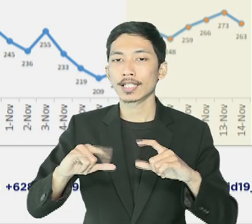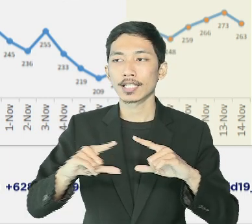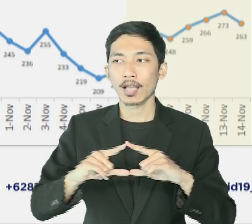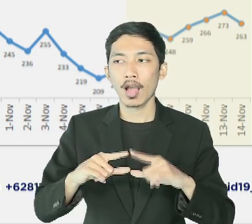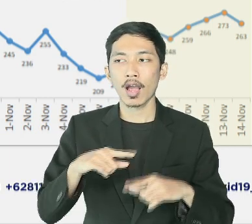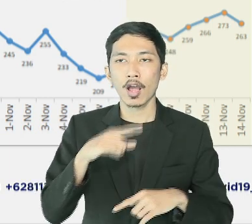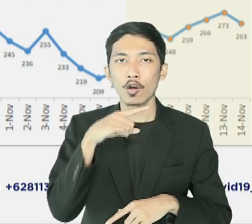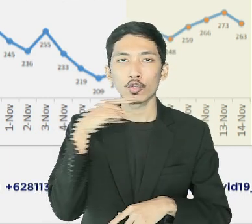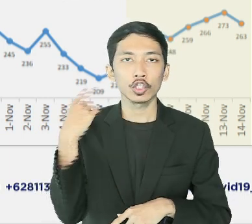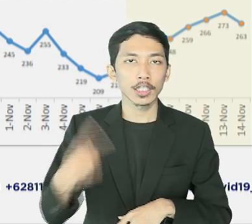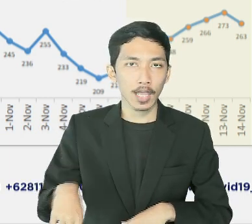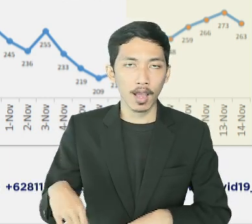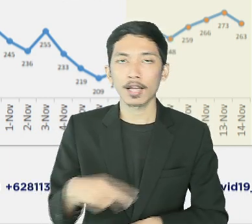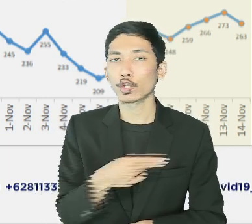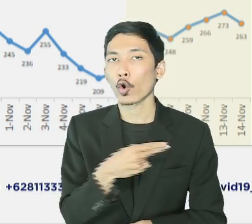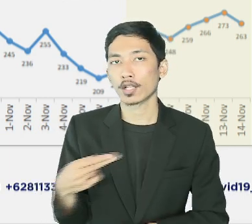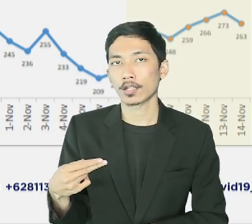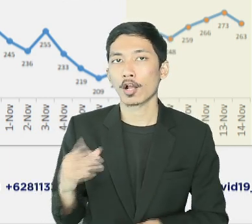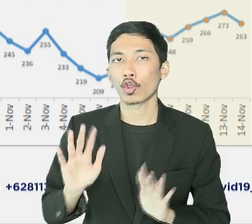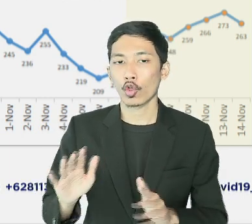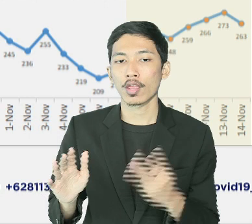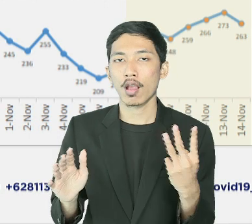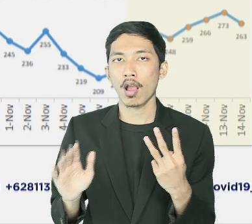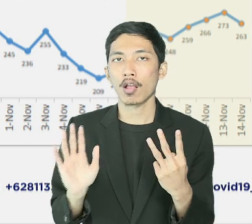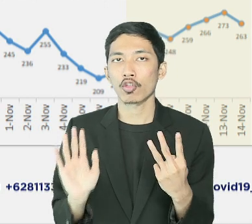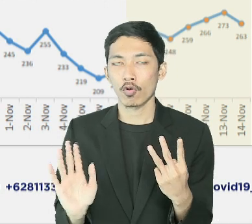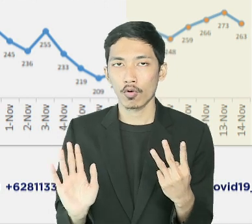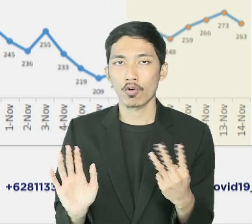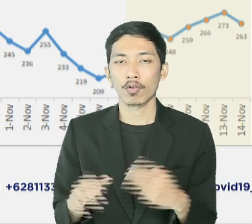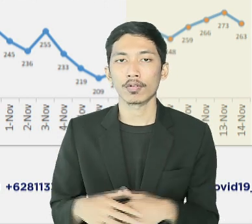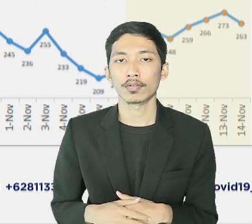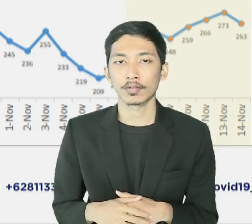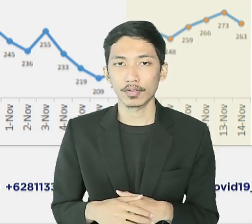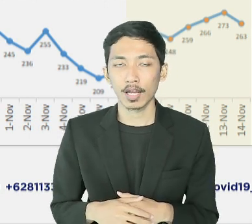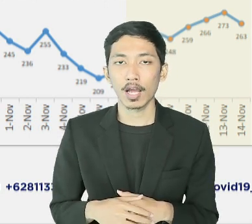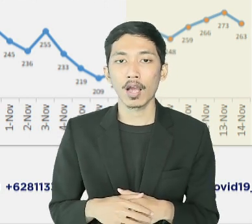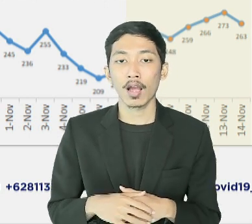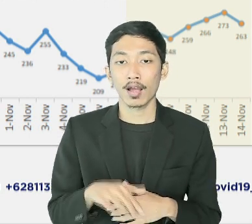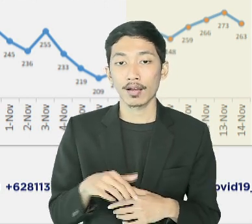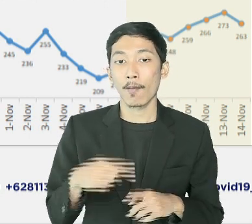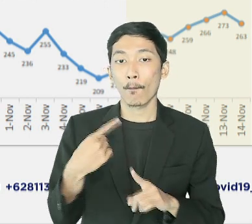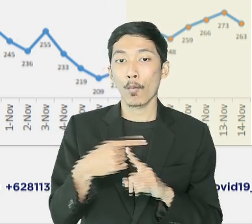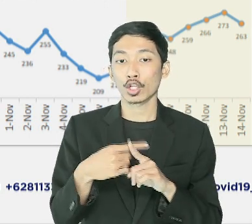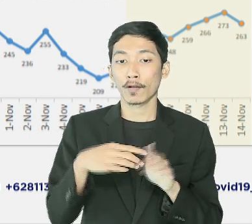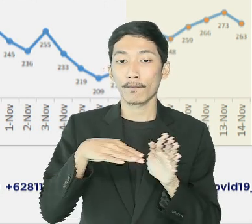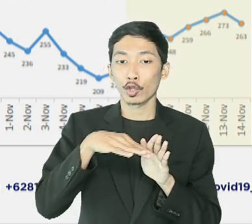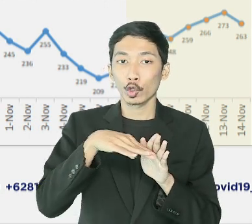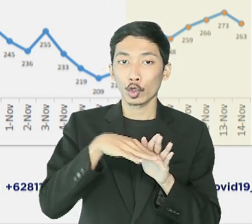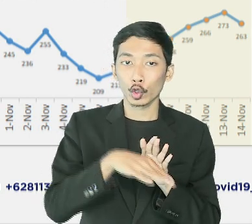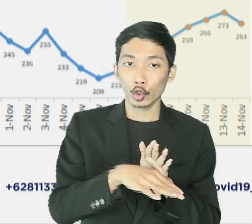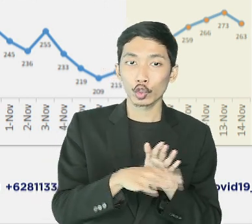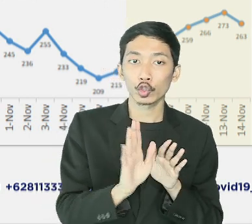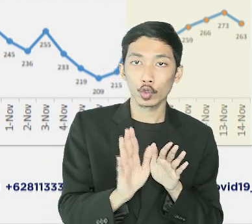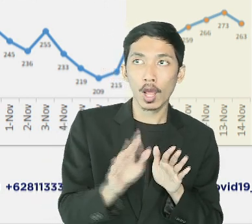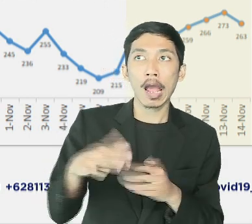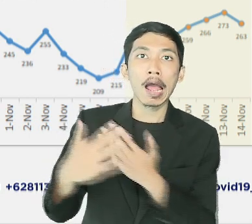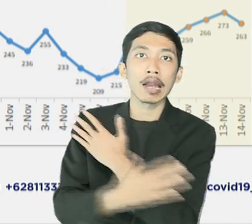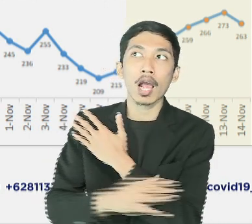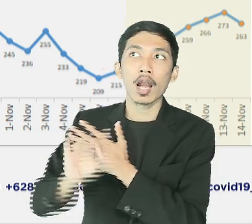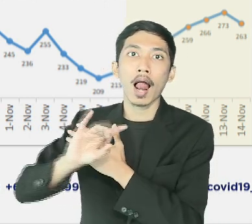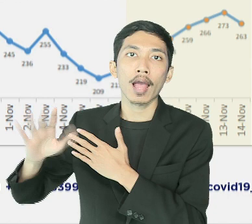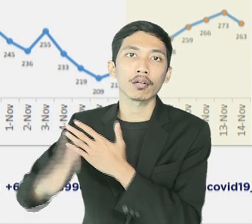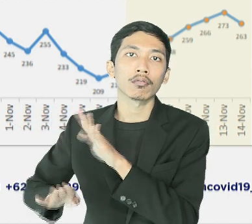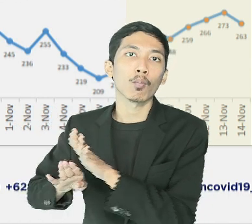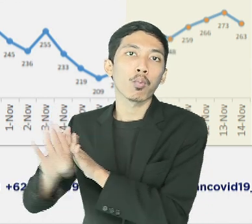Indonesia. Namun ketika kasus di Indonesia mulai mengalami penurunan, justru di berbagai negara di dunia mengalami